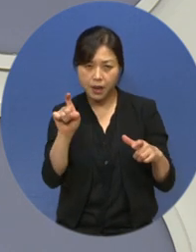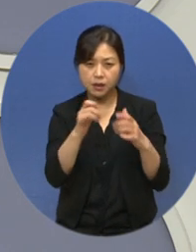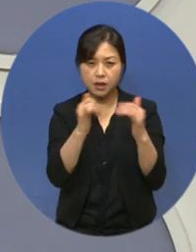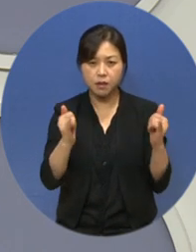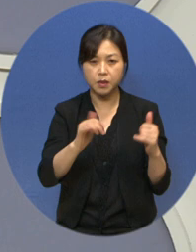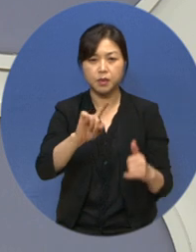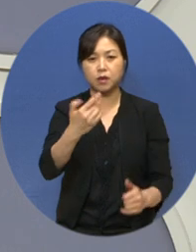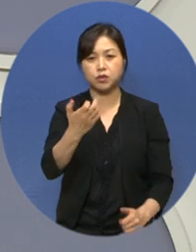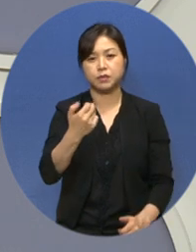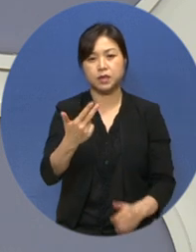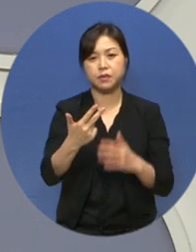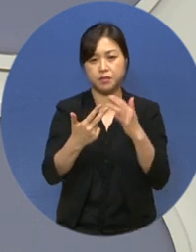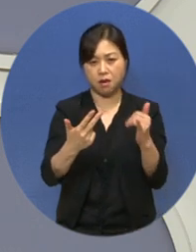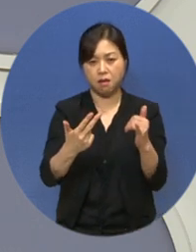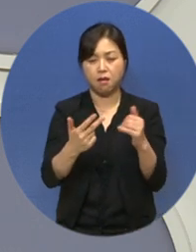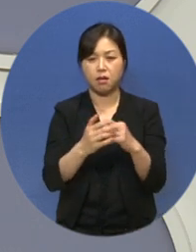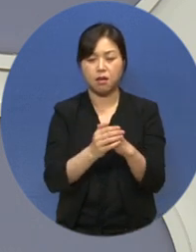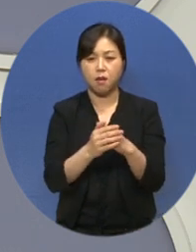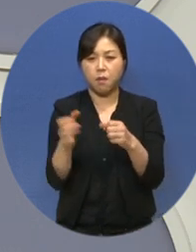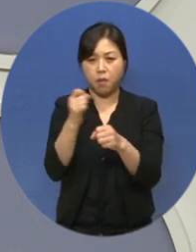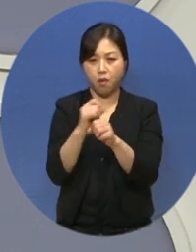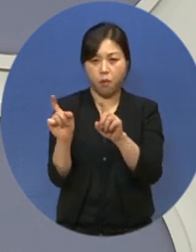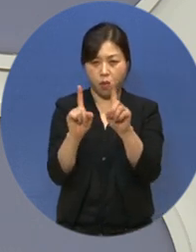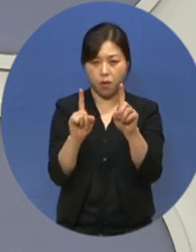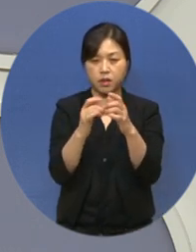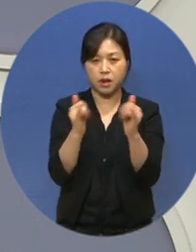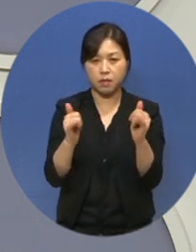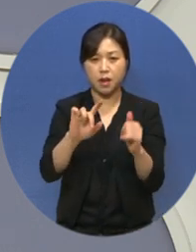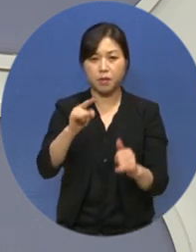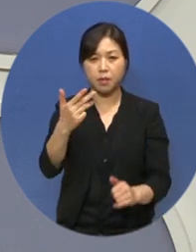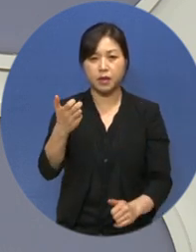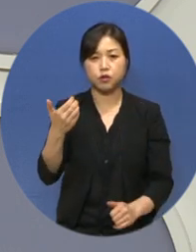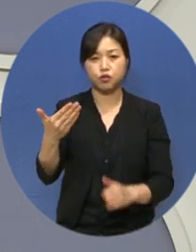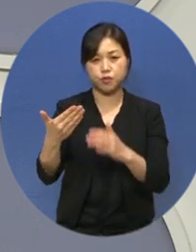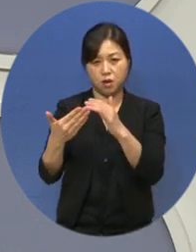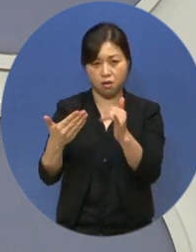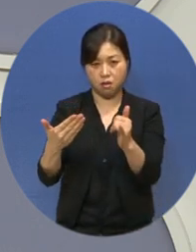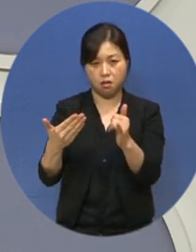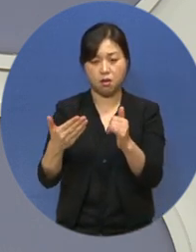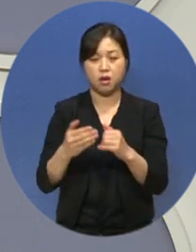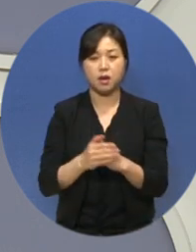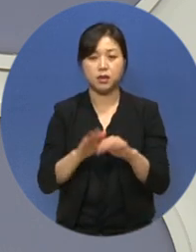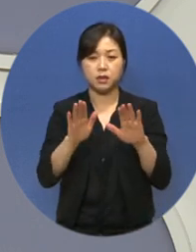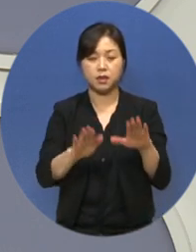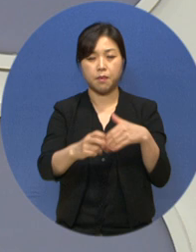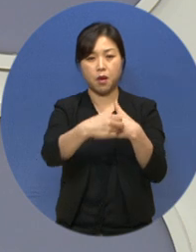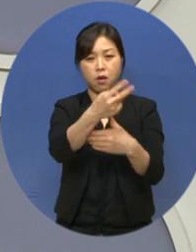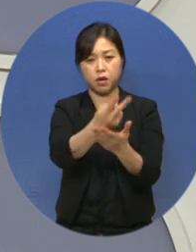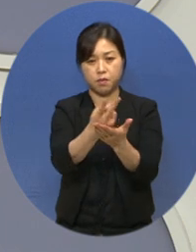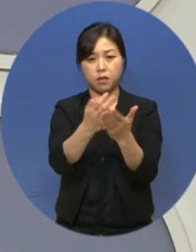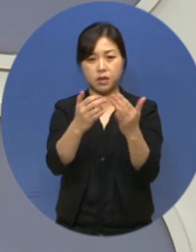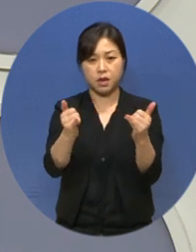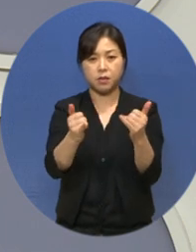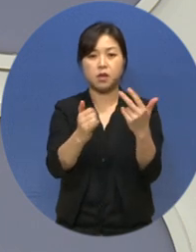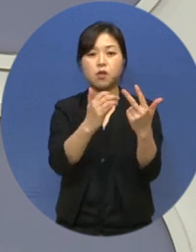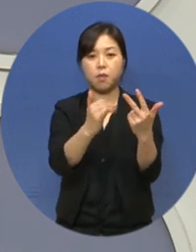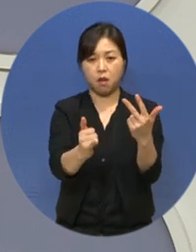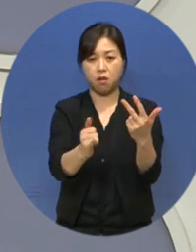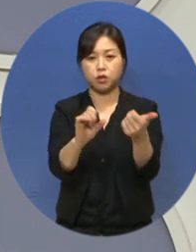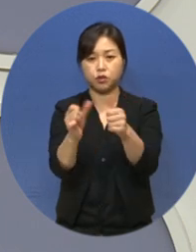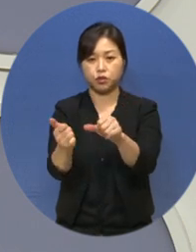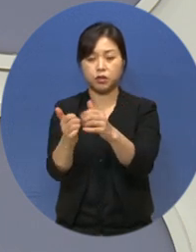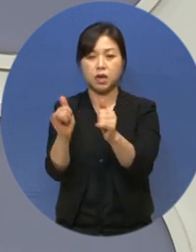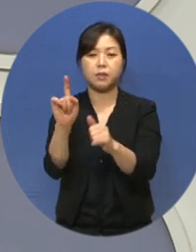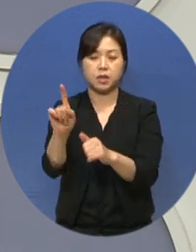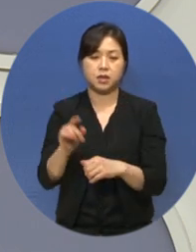되는데 많게 자간 189 명 거기다 현재 입원 환자가 7명이 고산 언제